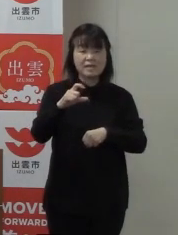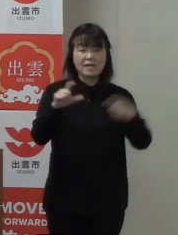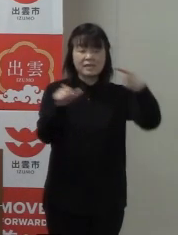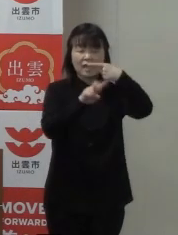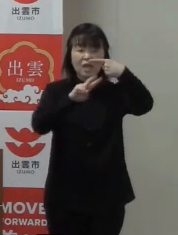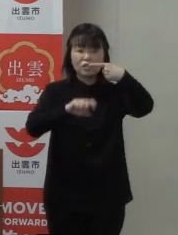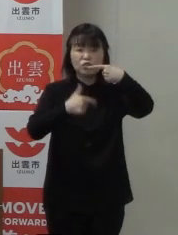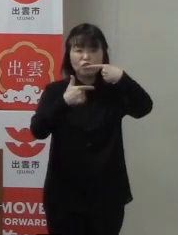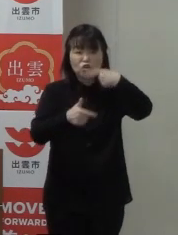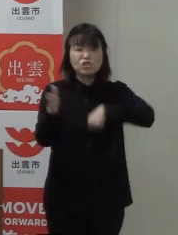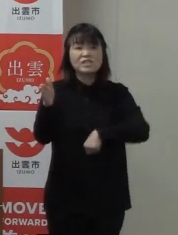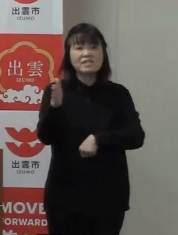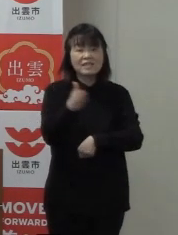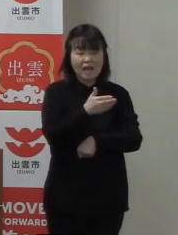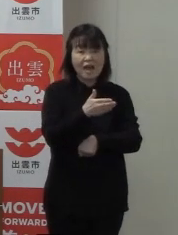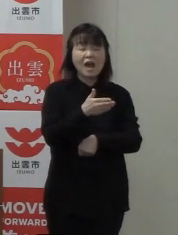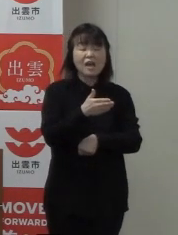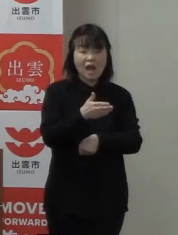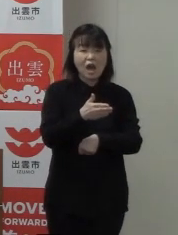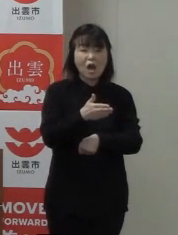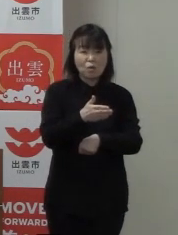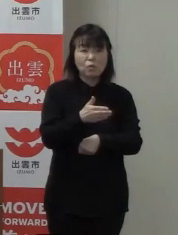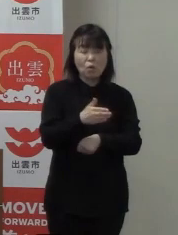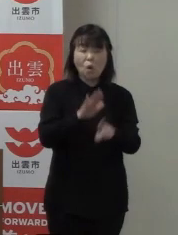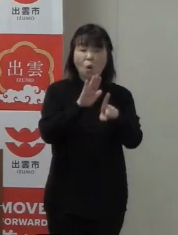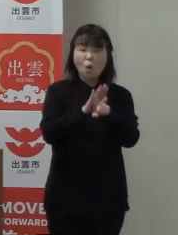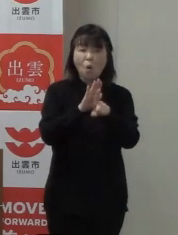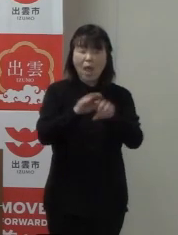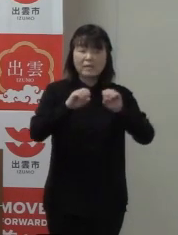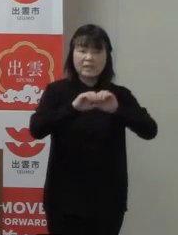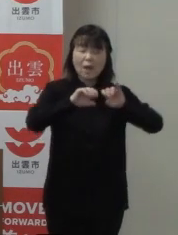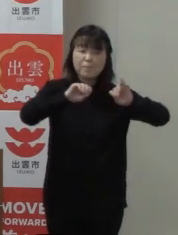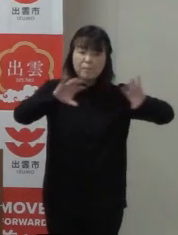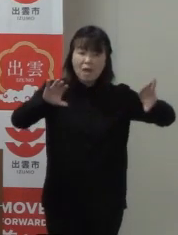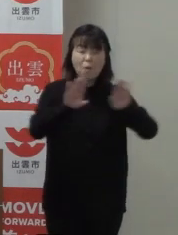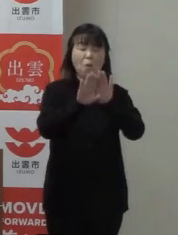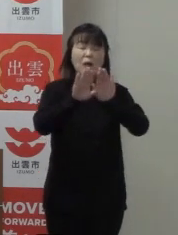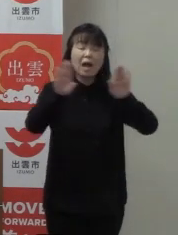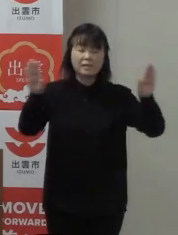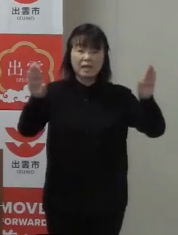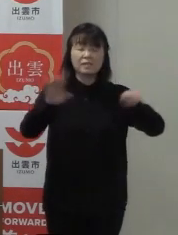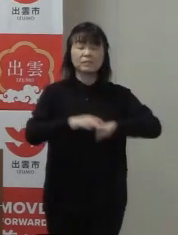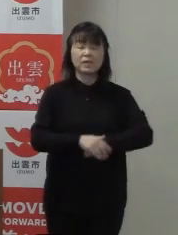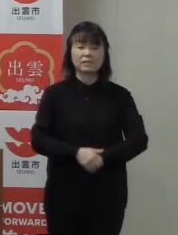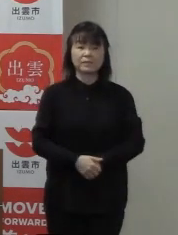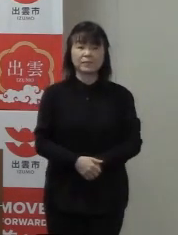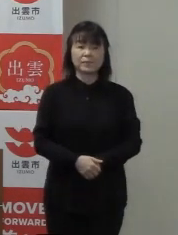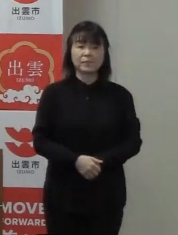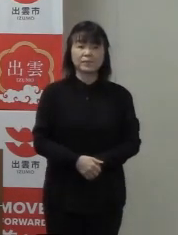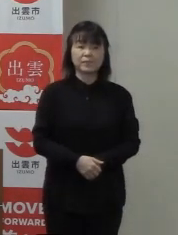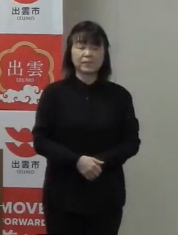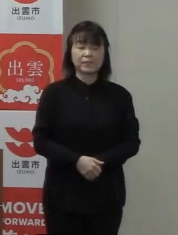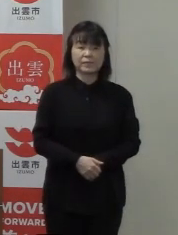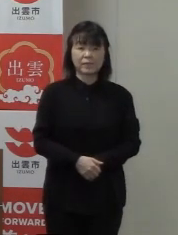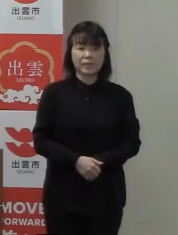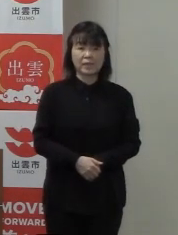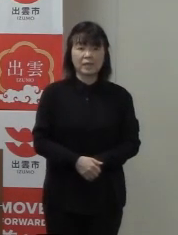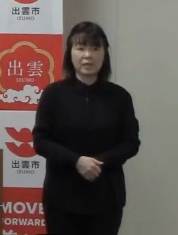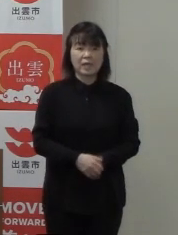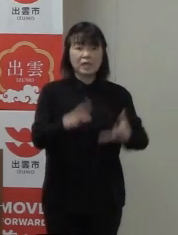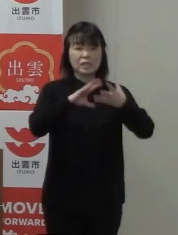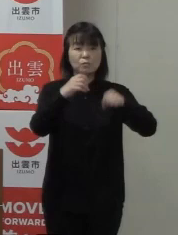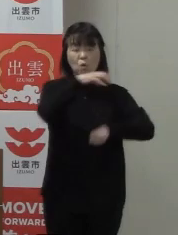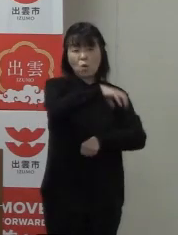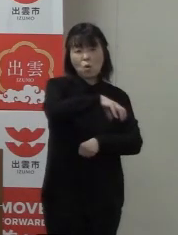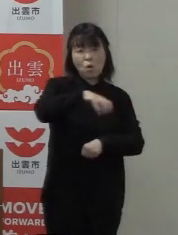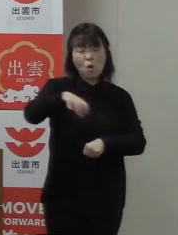雲の温泉応援キャンペーンを開催をいたします。これは市内の宿